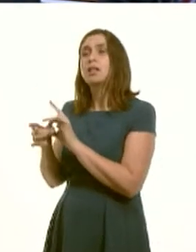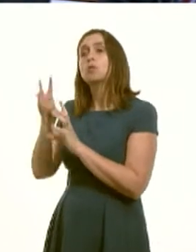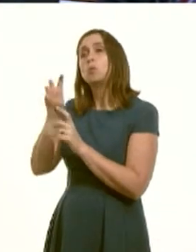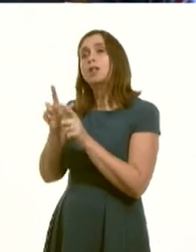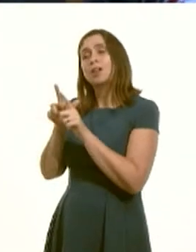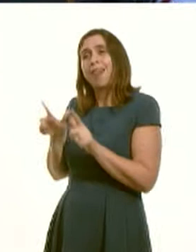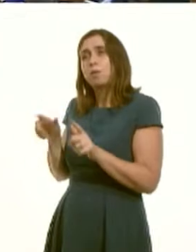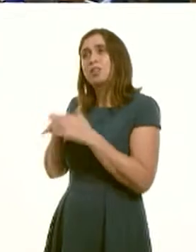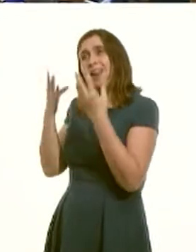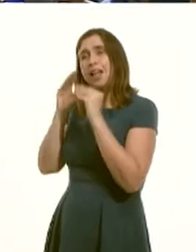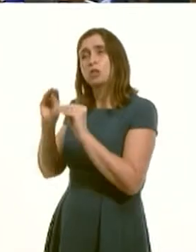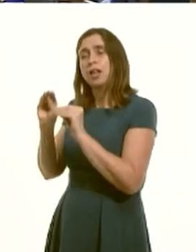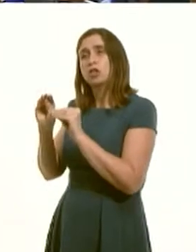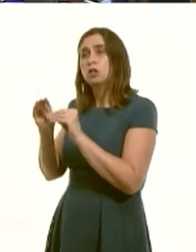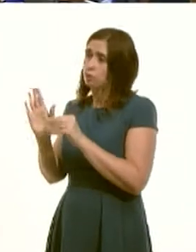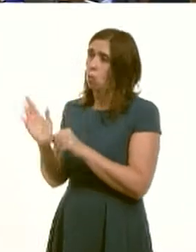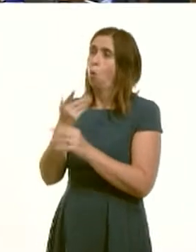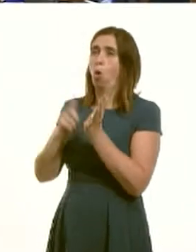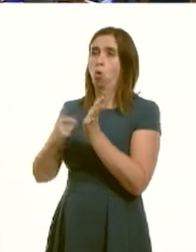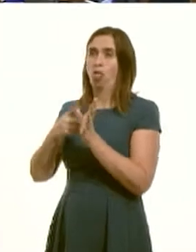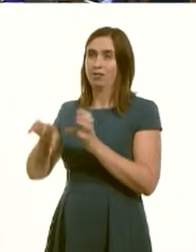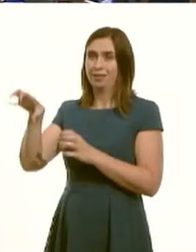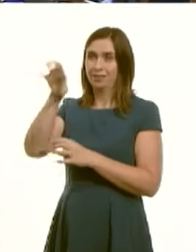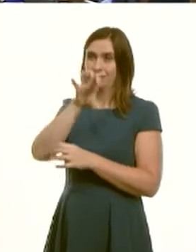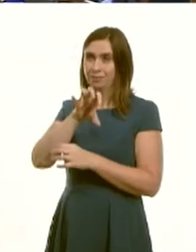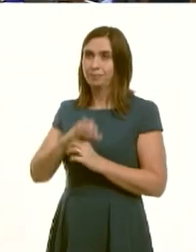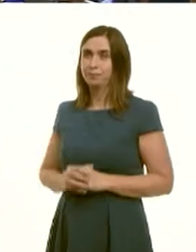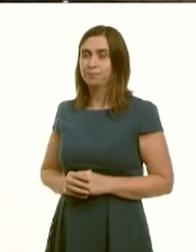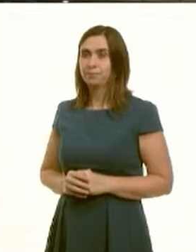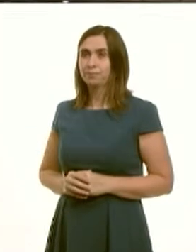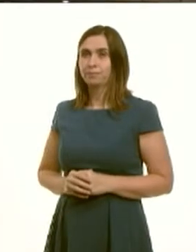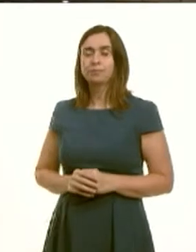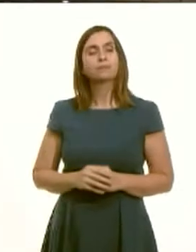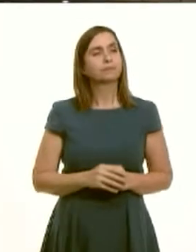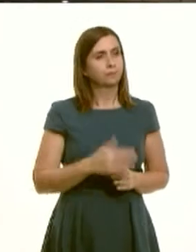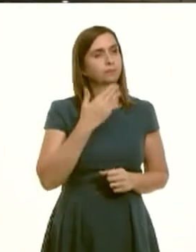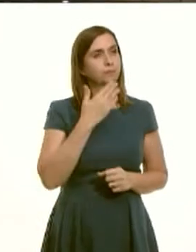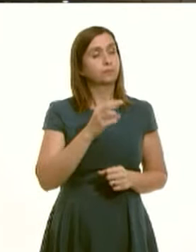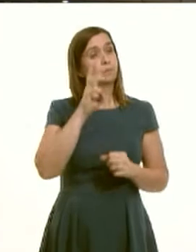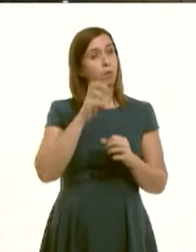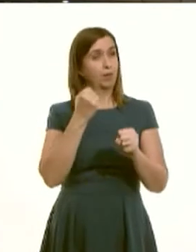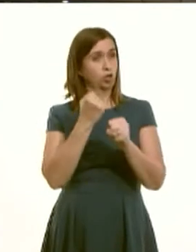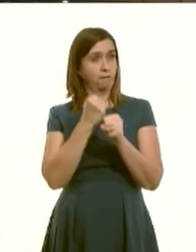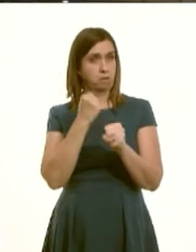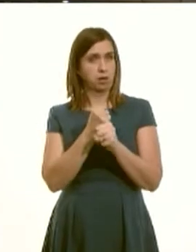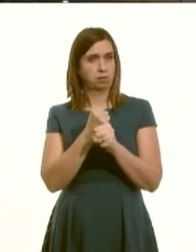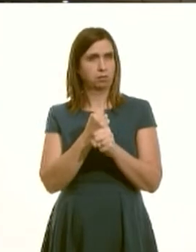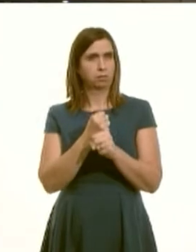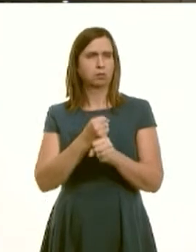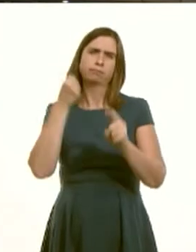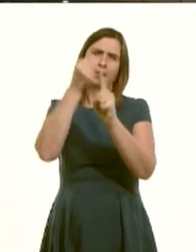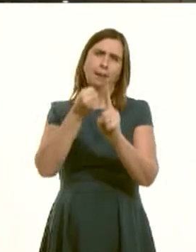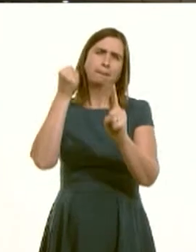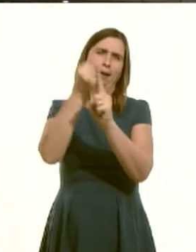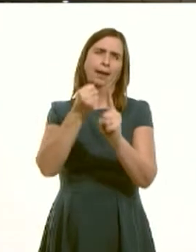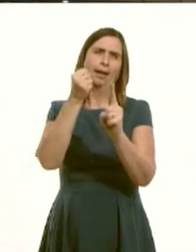lleol. Diolch Llywydd, mae ymgyrch gan Llywodraeth Cymru wrth gwrs ymgyrch clodwyw iawn i wneud y pethau bychain dros y Gymraeg, ond wrth gwrs mae hefyd yn